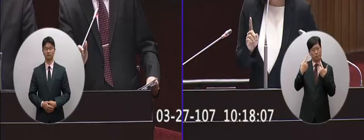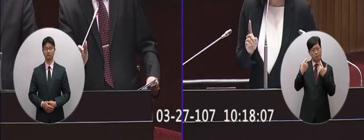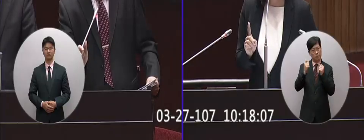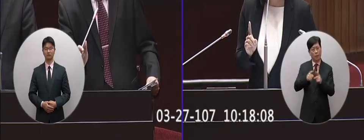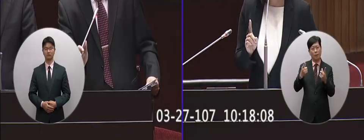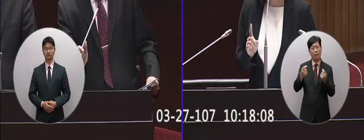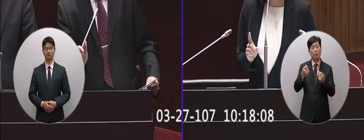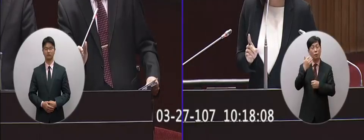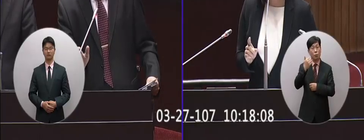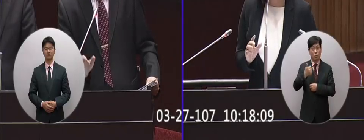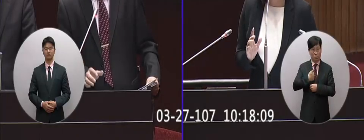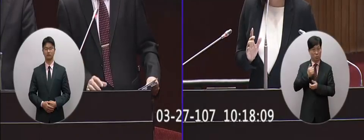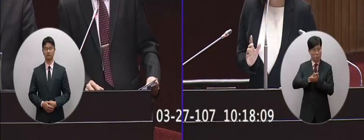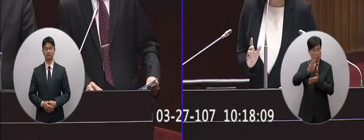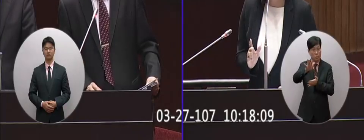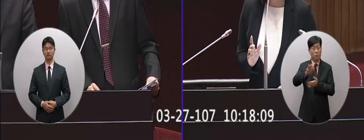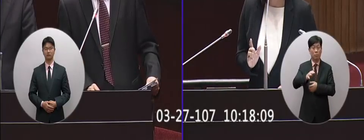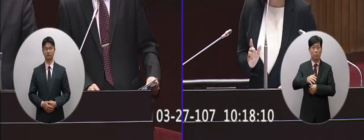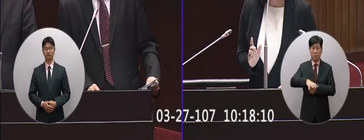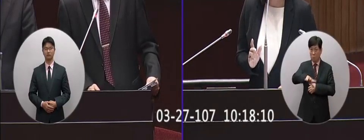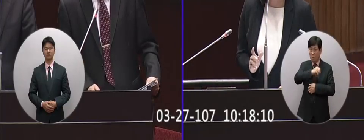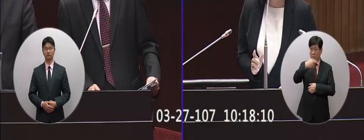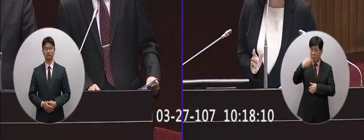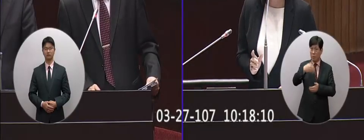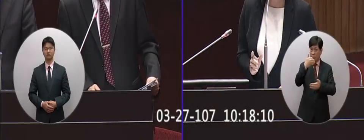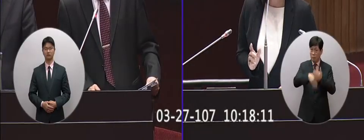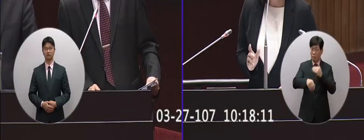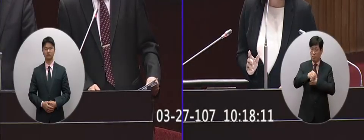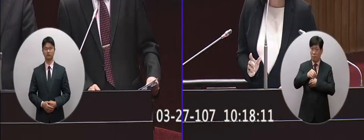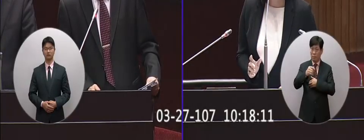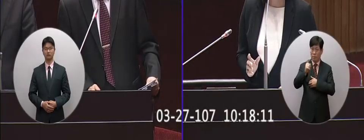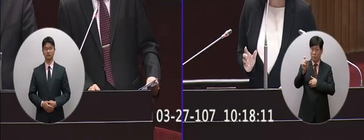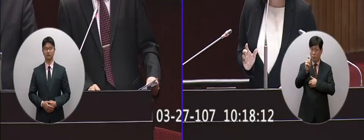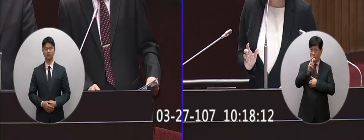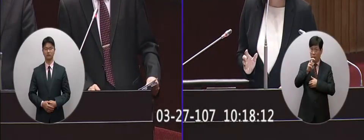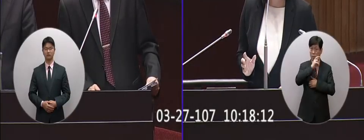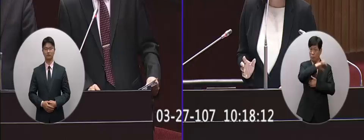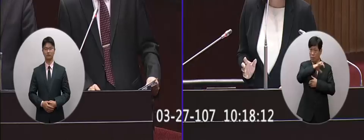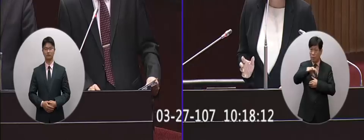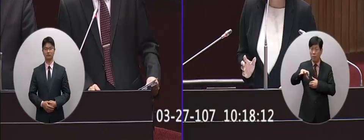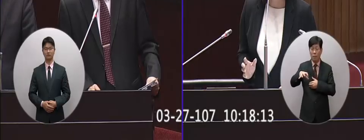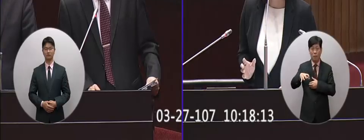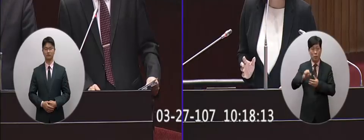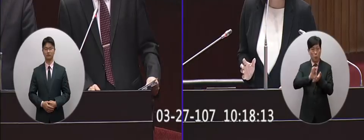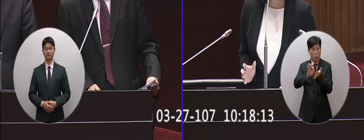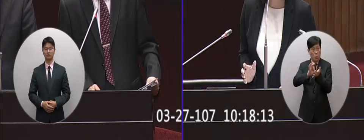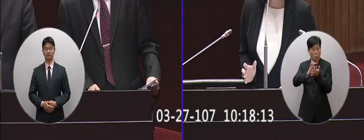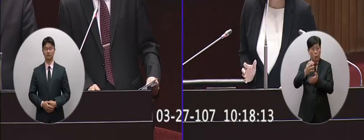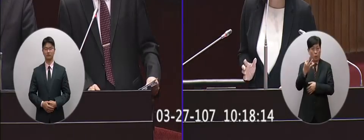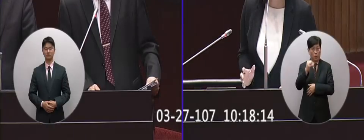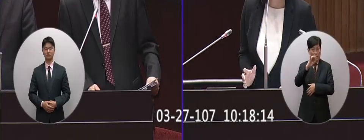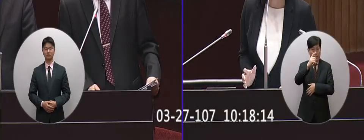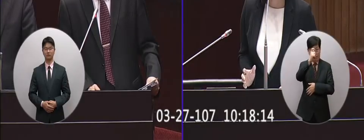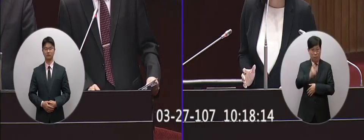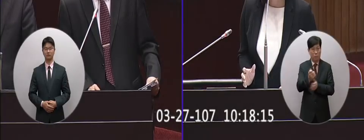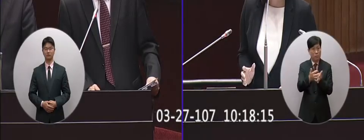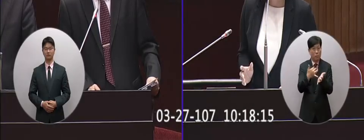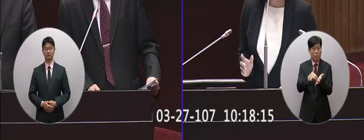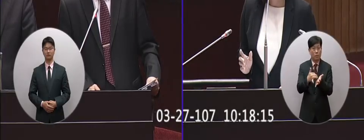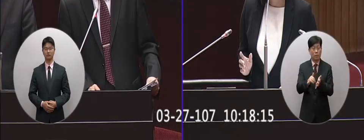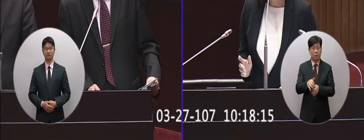以如果在未来我们总共还有10几场，加起来我们要花了好几千亿的预